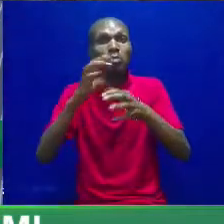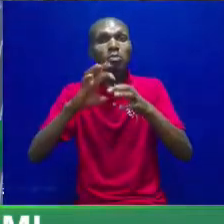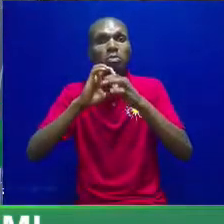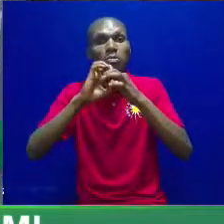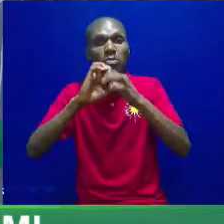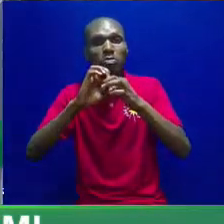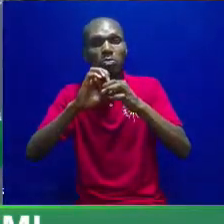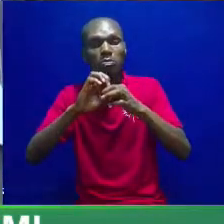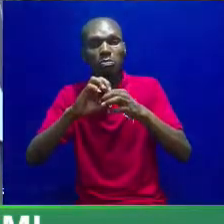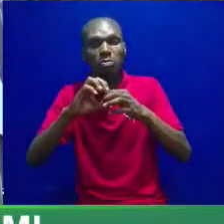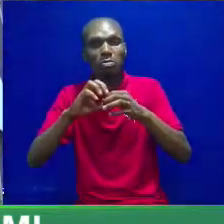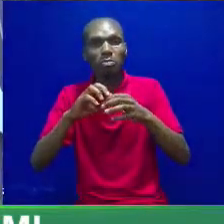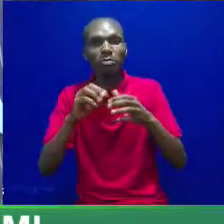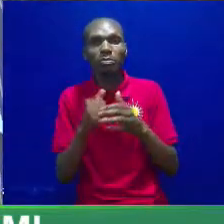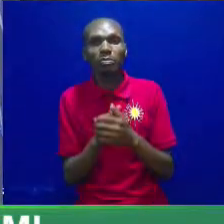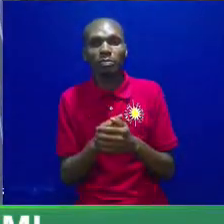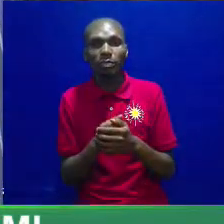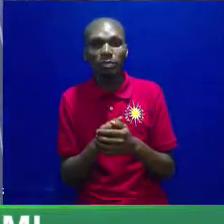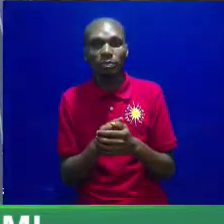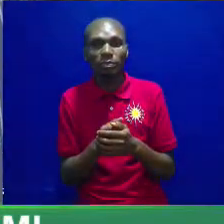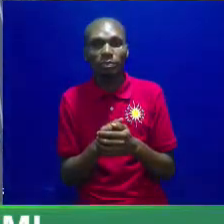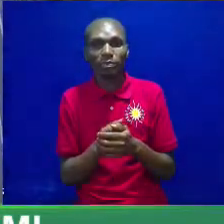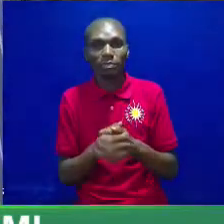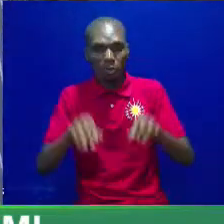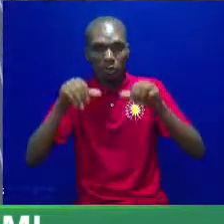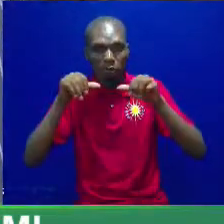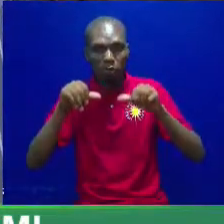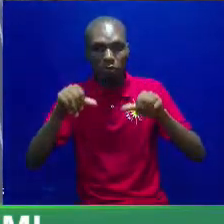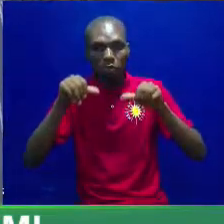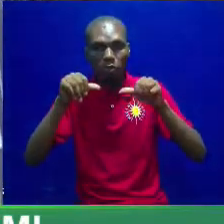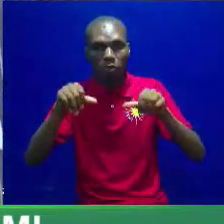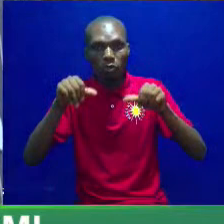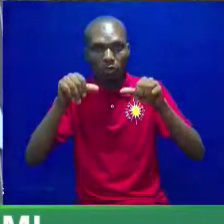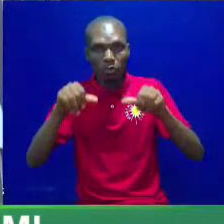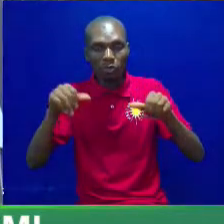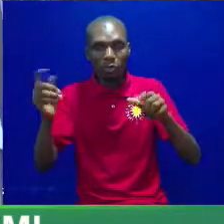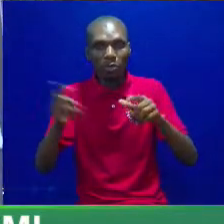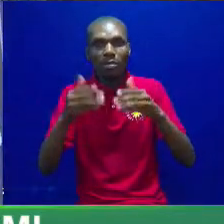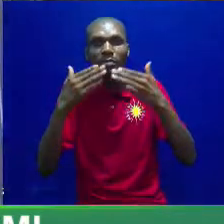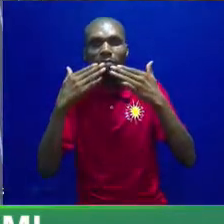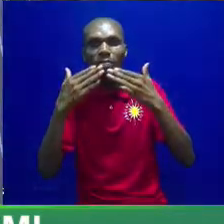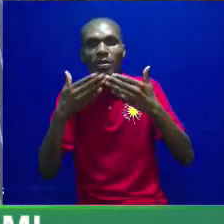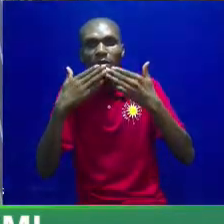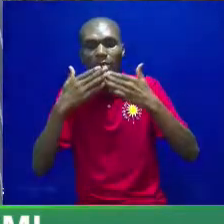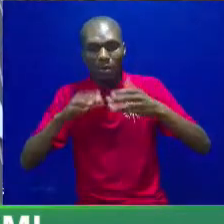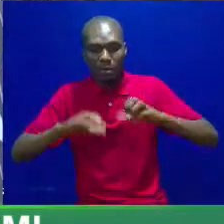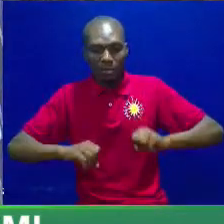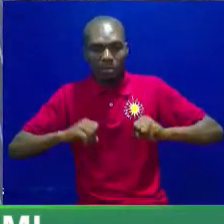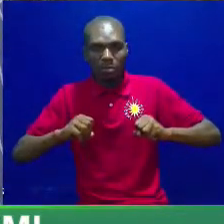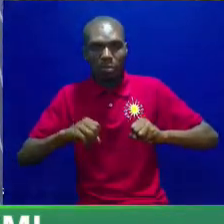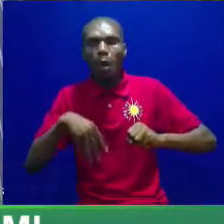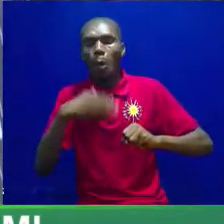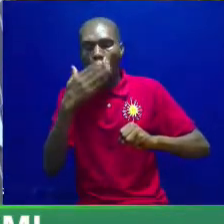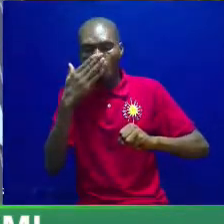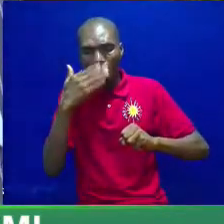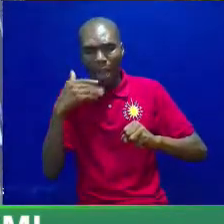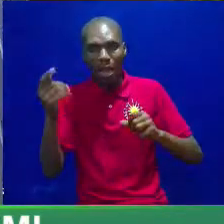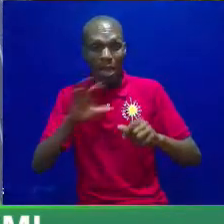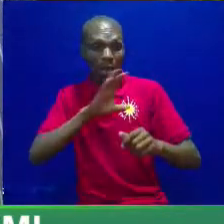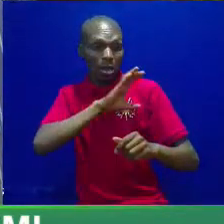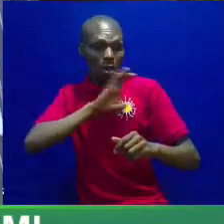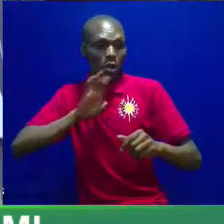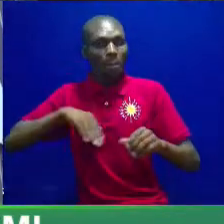have coordinated. Na tuendele kwanza na sukuru chairman, manager,